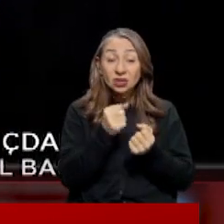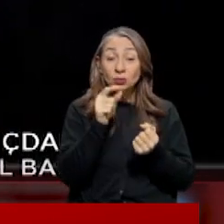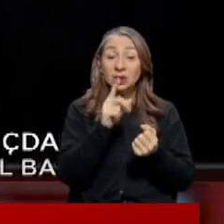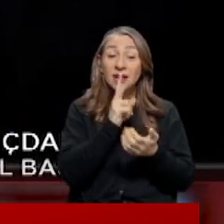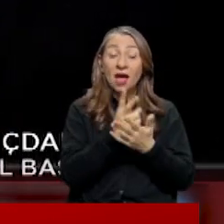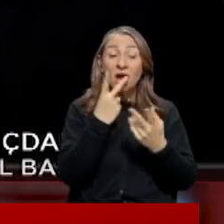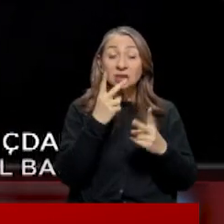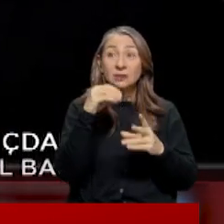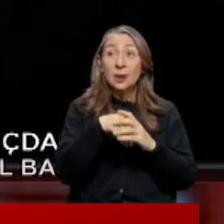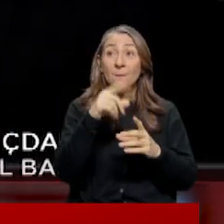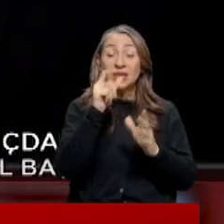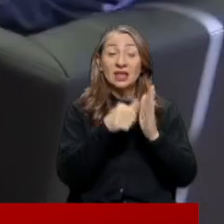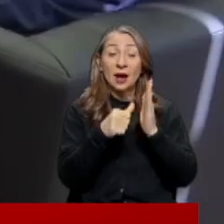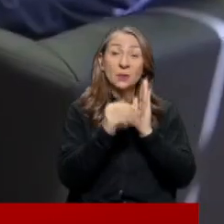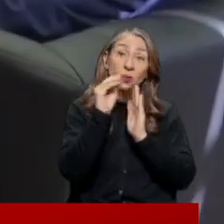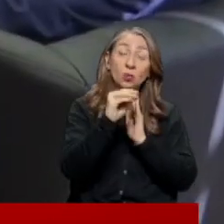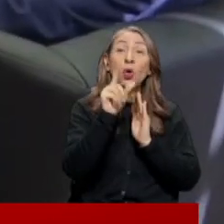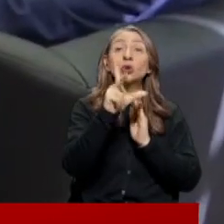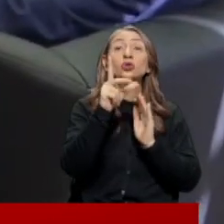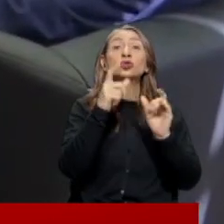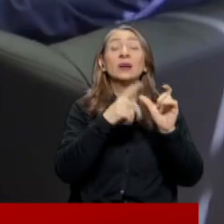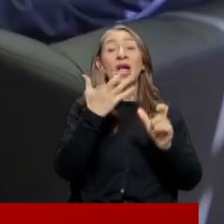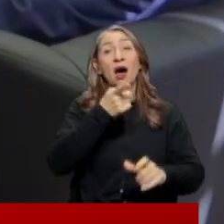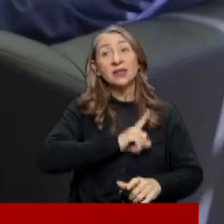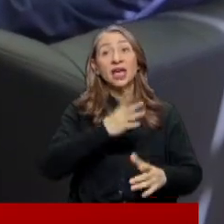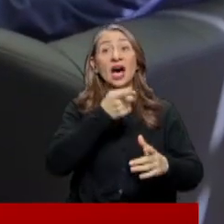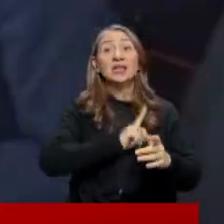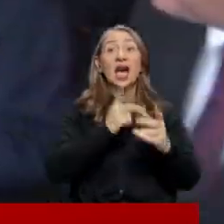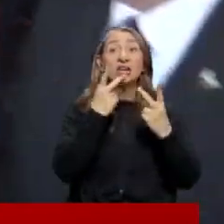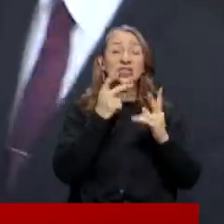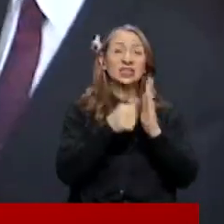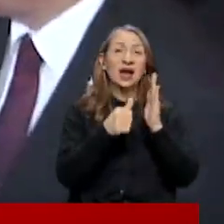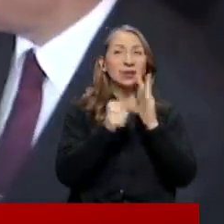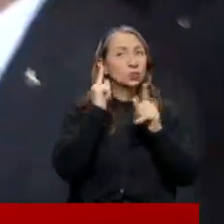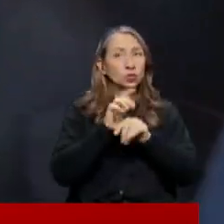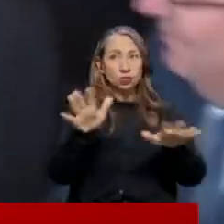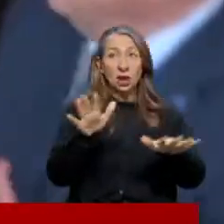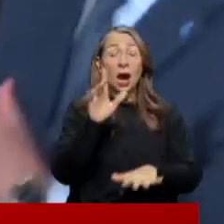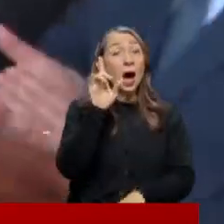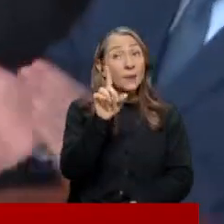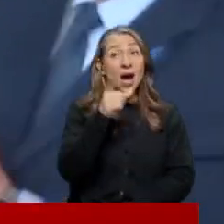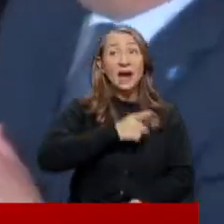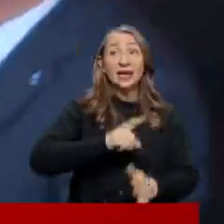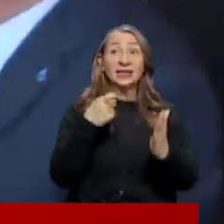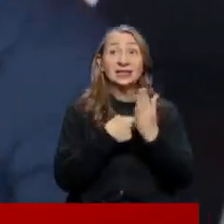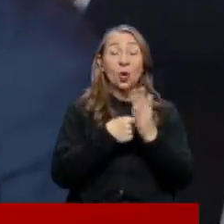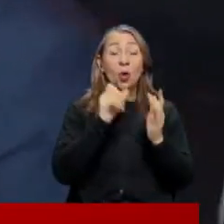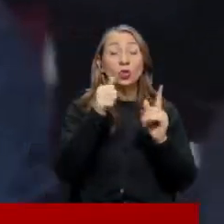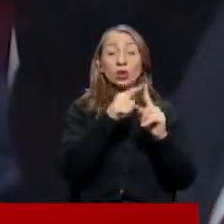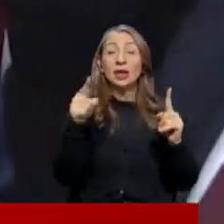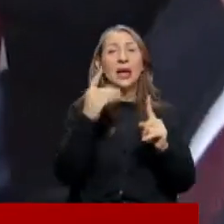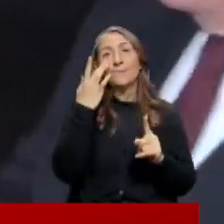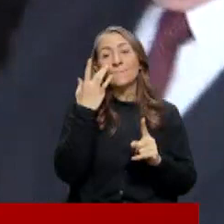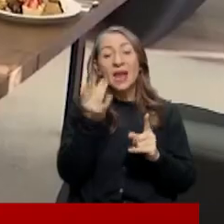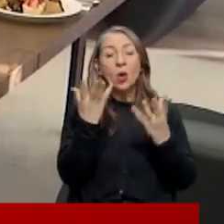kararın açıklanması için belli bir tarih mi olur? 13 Şubat'ta ya aday ya da adayın açıklanacağı tarih duyurulacak. Ama aday ismi o güne kadar